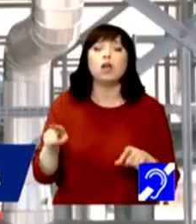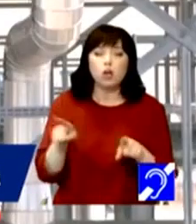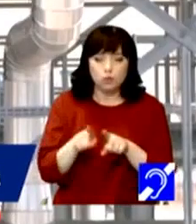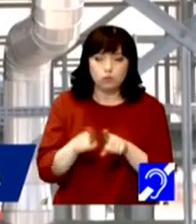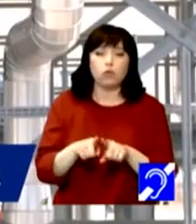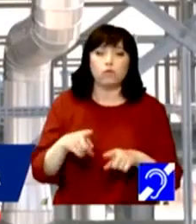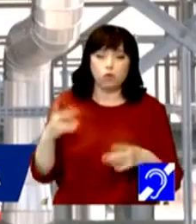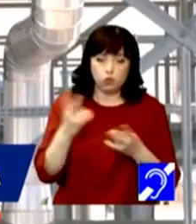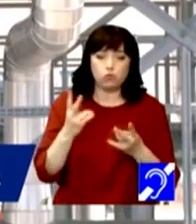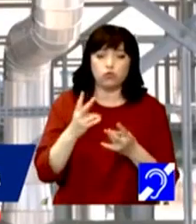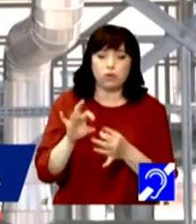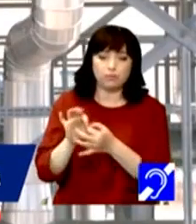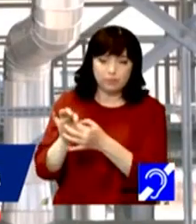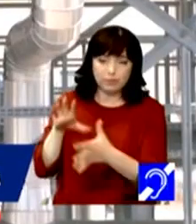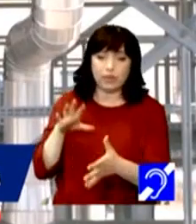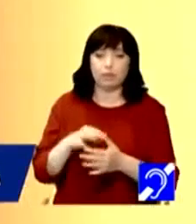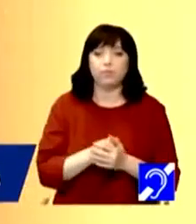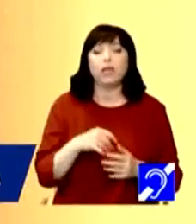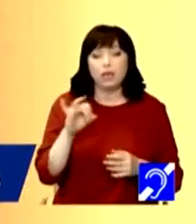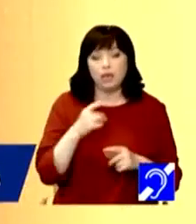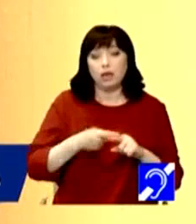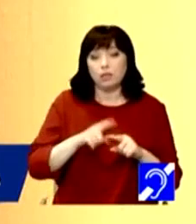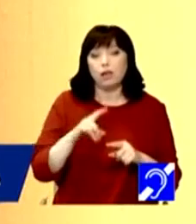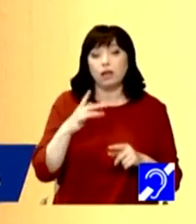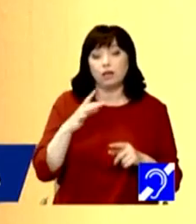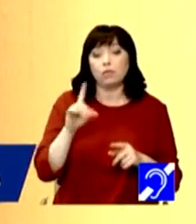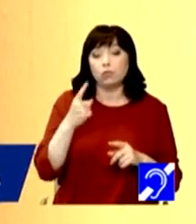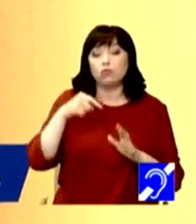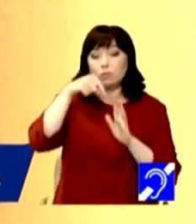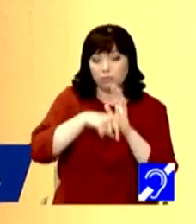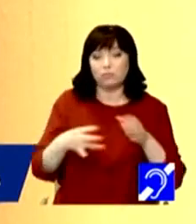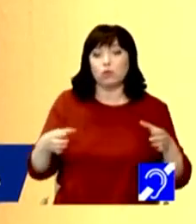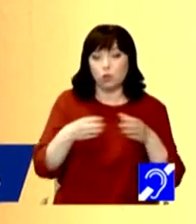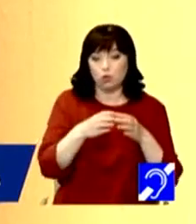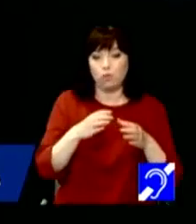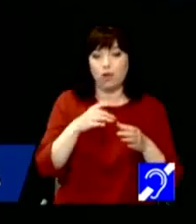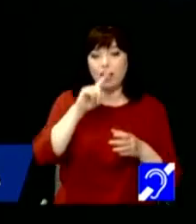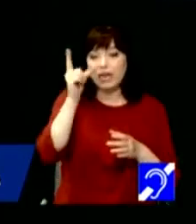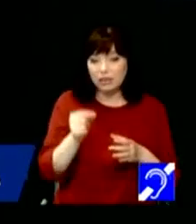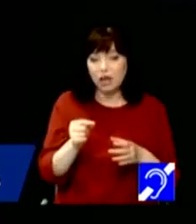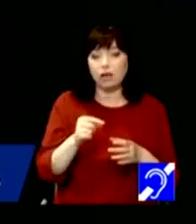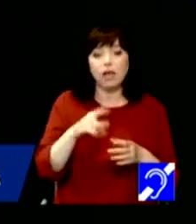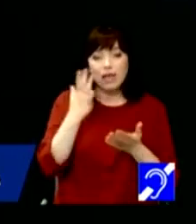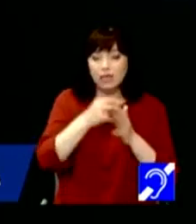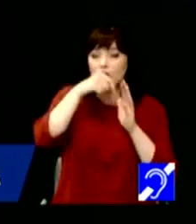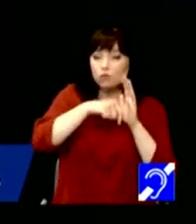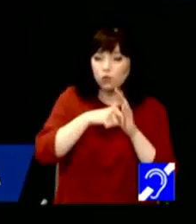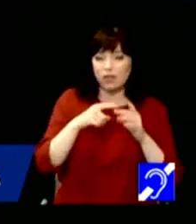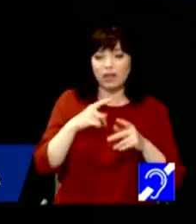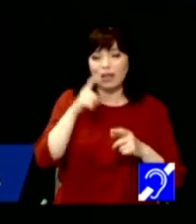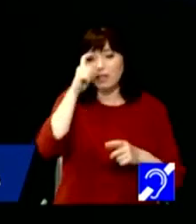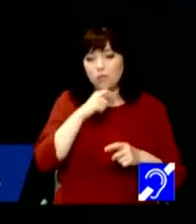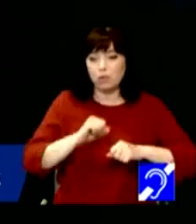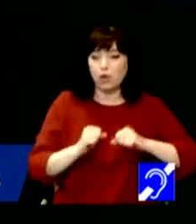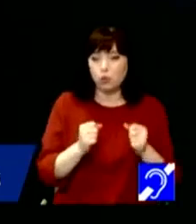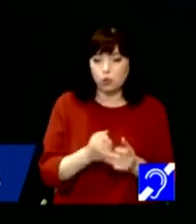susținător puternic al sancțiunilor impuse Rusiei. Și asta chiar dacă în cadrul coaliției de guvernare de la Roma există neînțelegeri în acest sens. Italia